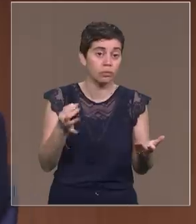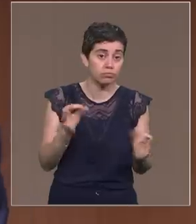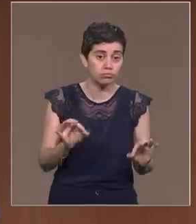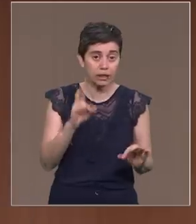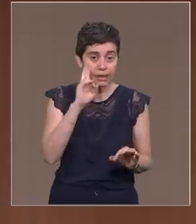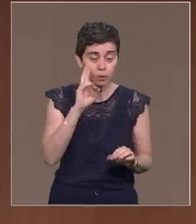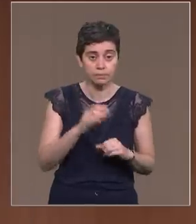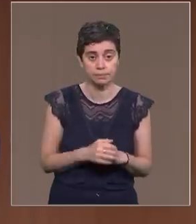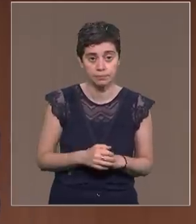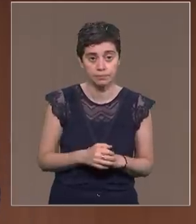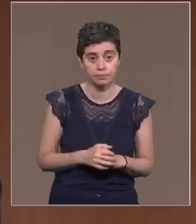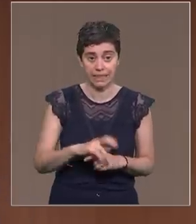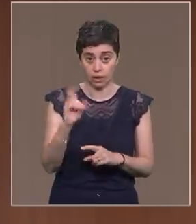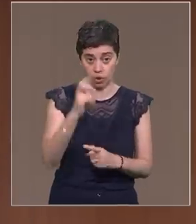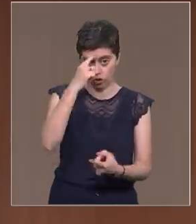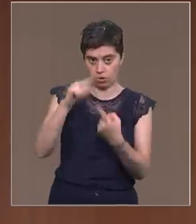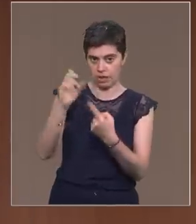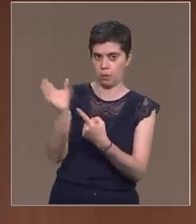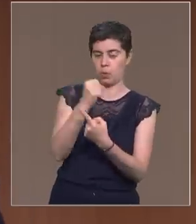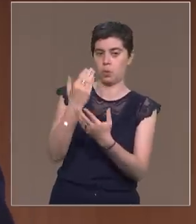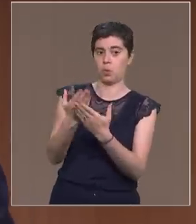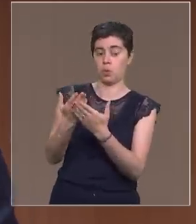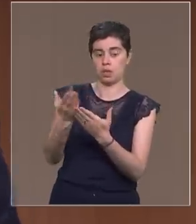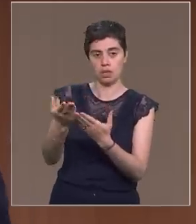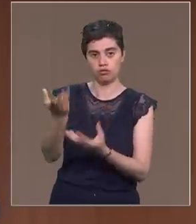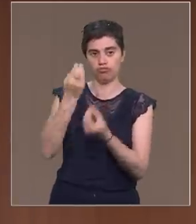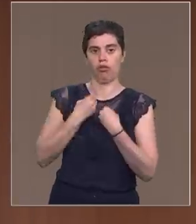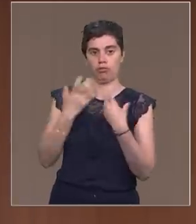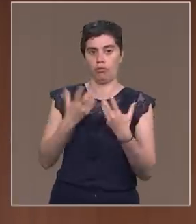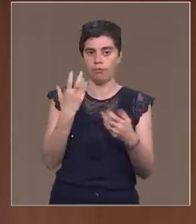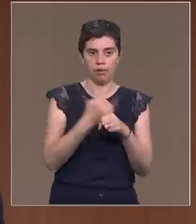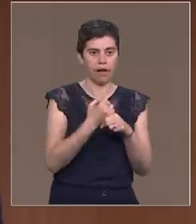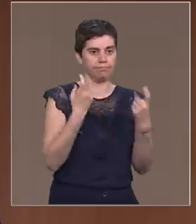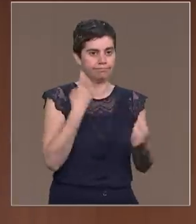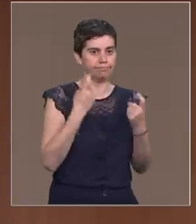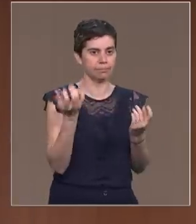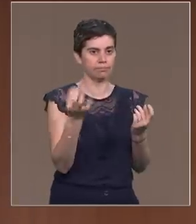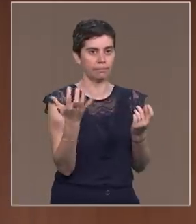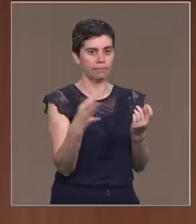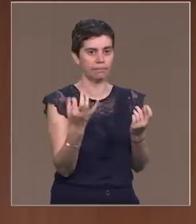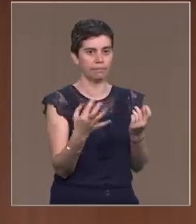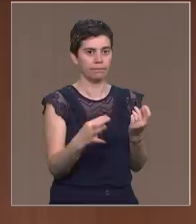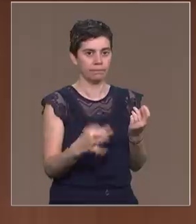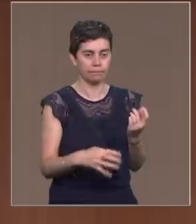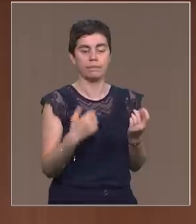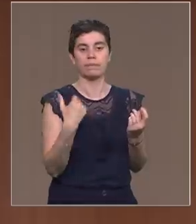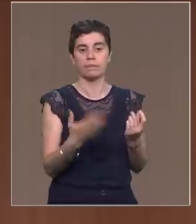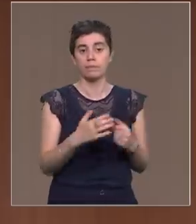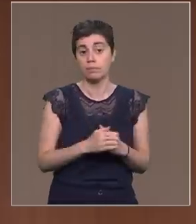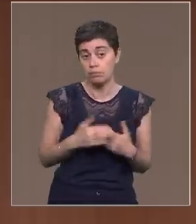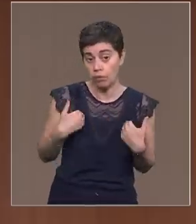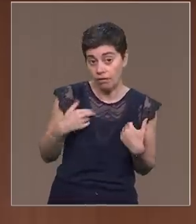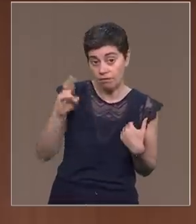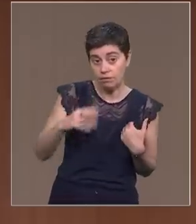raison, l'ambition écologique a traversé, a irrigué l'ensemble des travaux du CNR et à mon tour, je